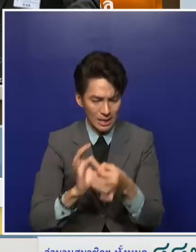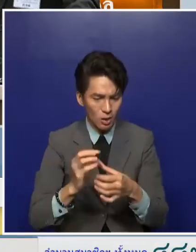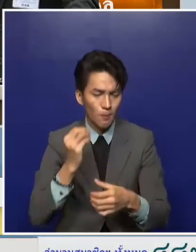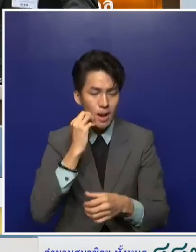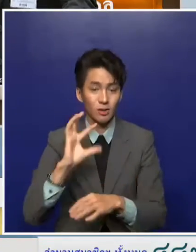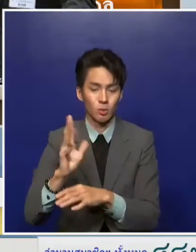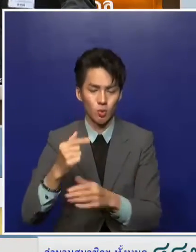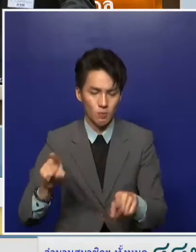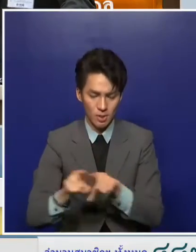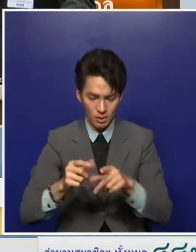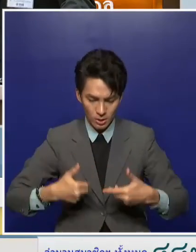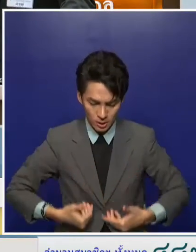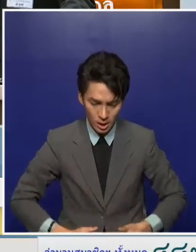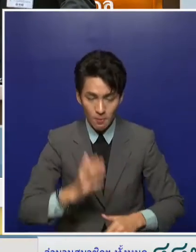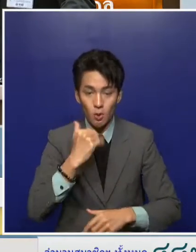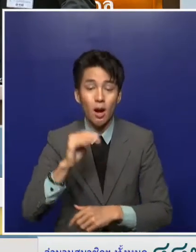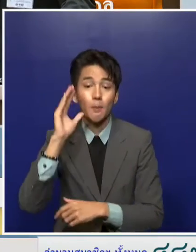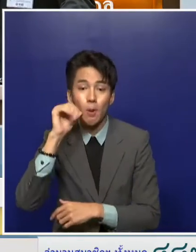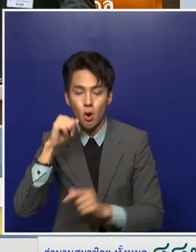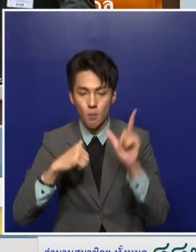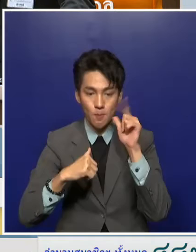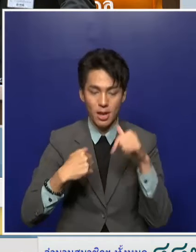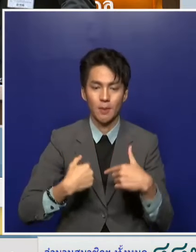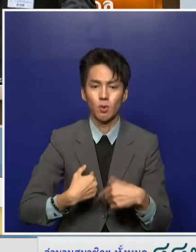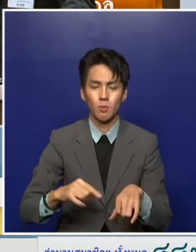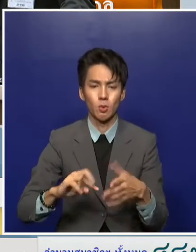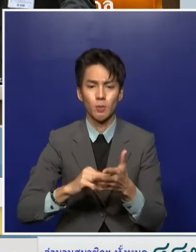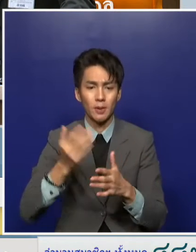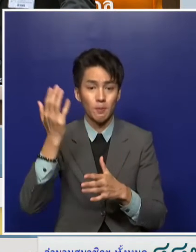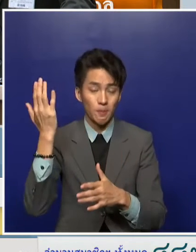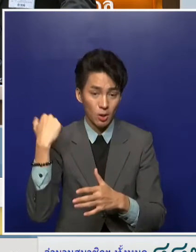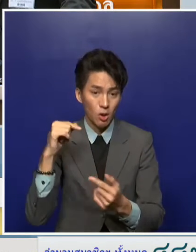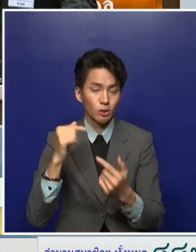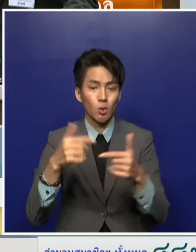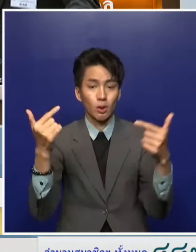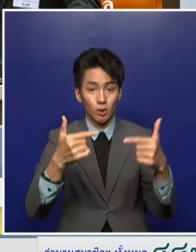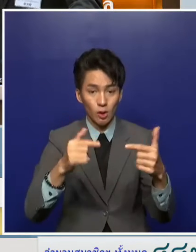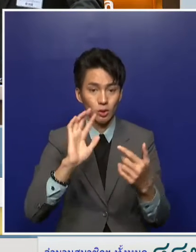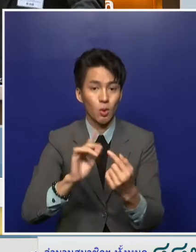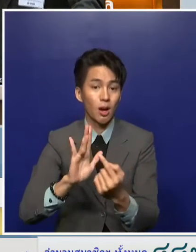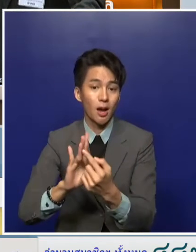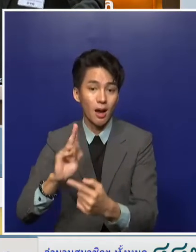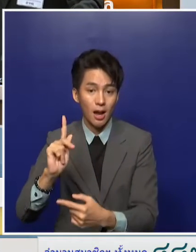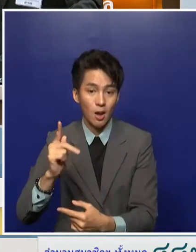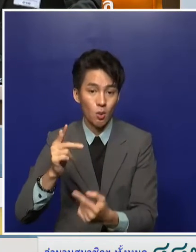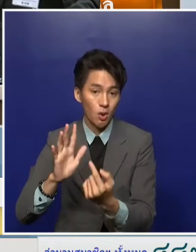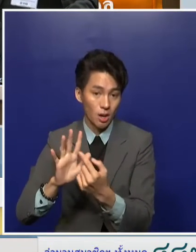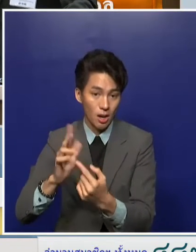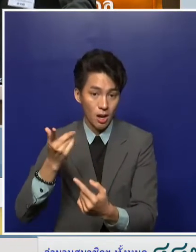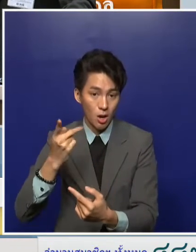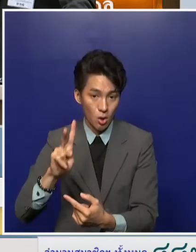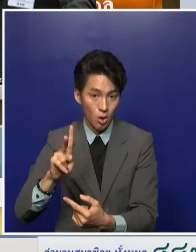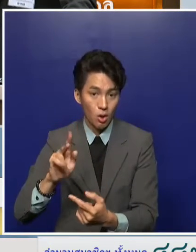เพราะผมไปเจอแม่ผมที่บ้านชมพูในสมัยสมรภูมิเขาค้อผมเป็นคนที่เกิดและอยู่ใน